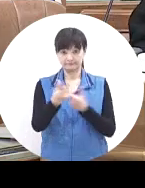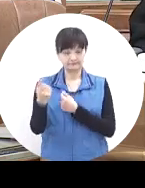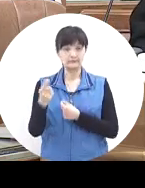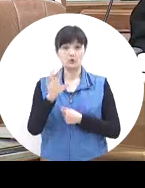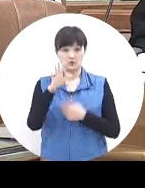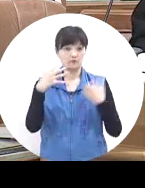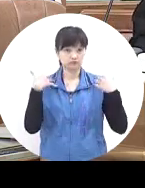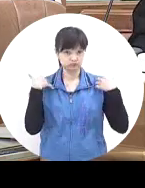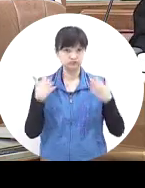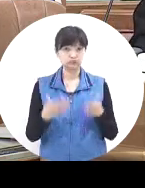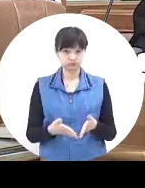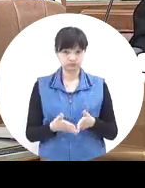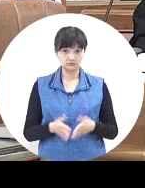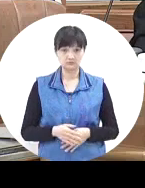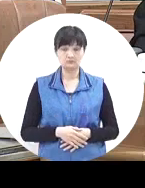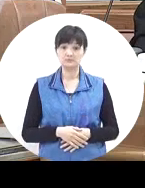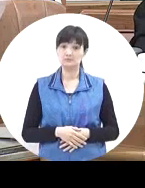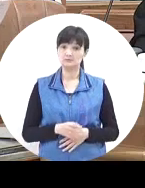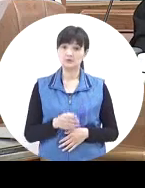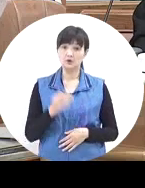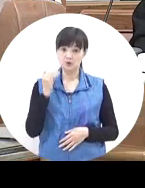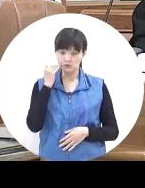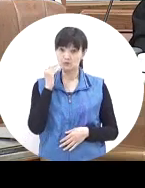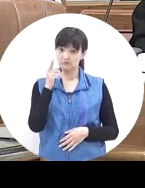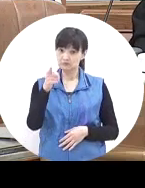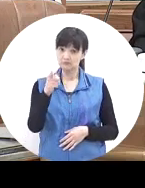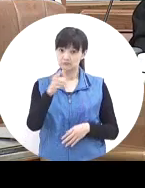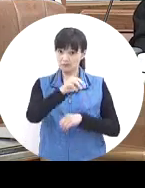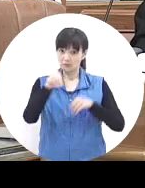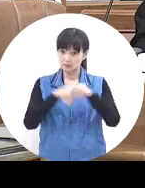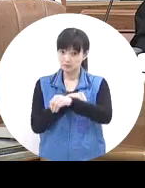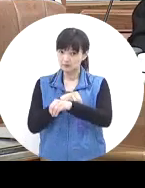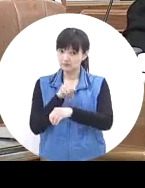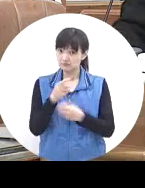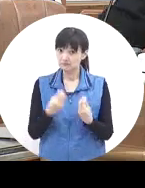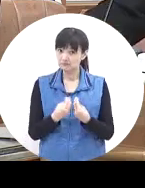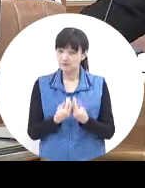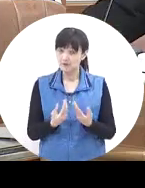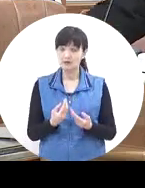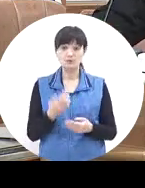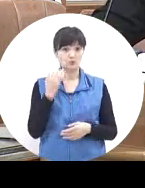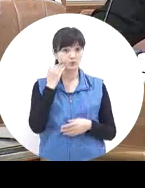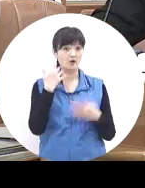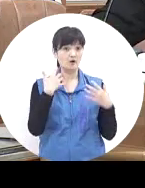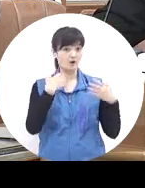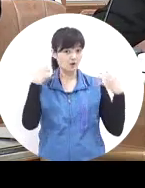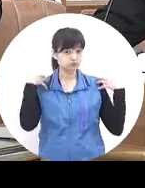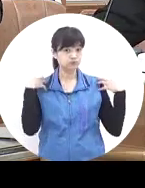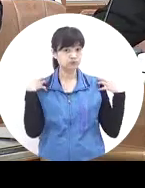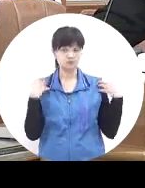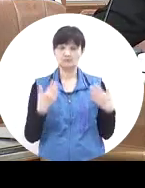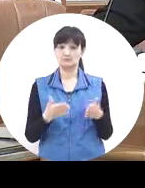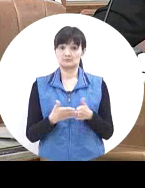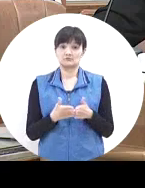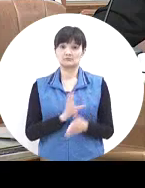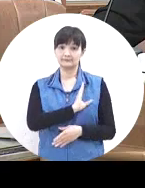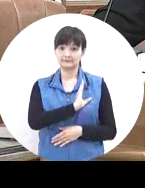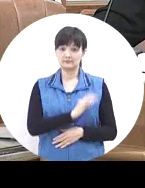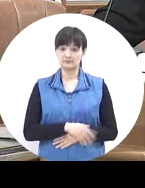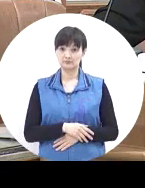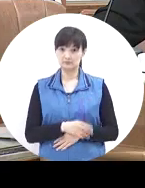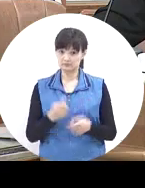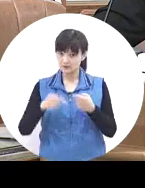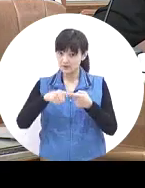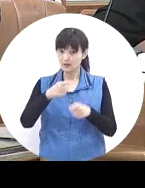的、啊。 如果你是你，你应该会怎么做？ 该负责就负责嘛。 该是请辞就请辞嘛，对不